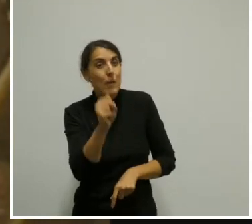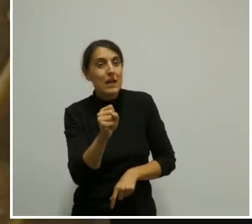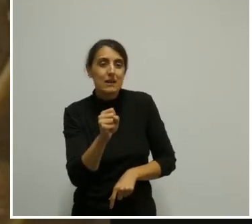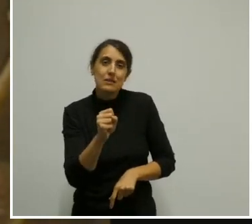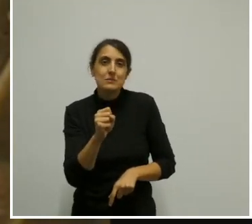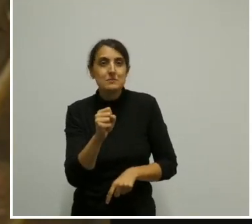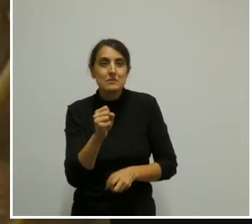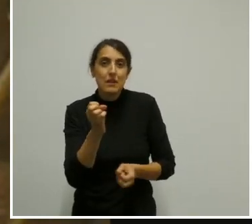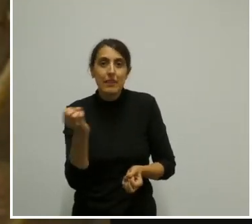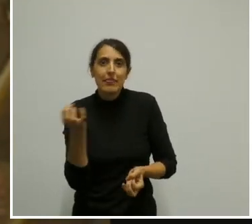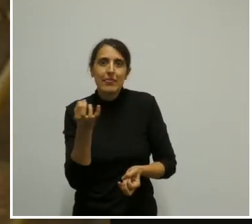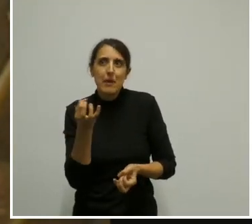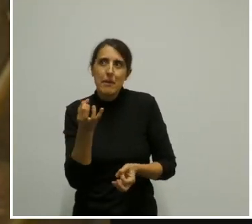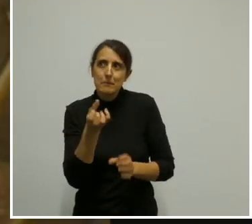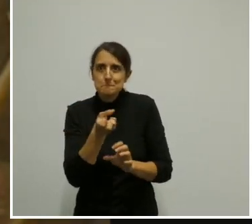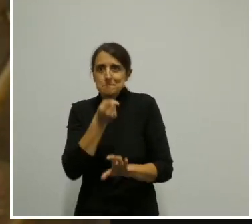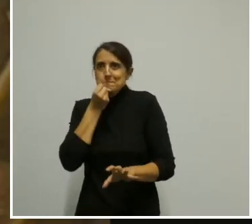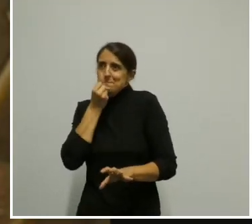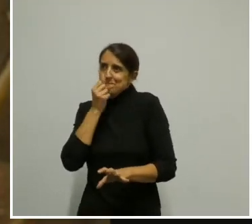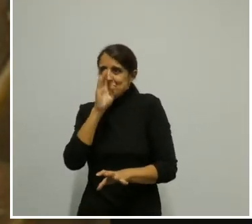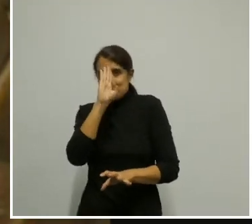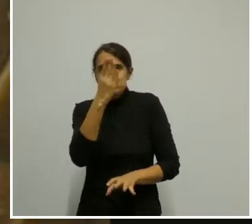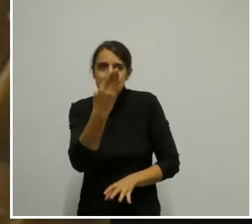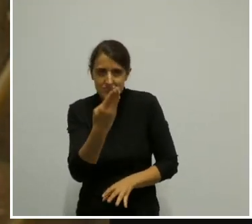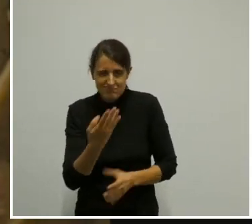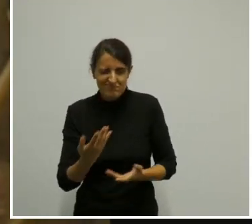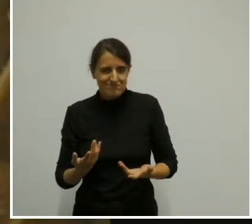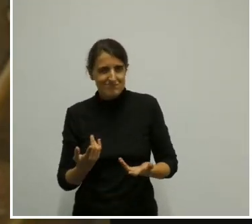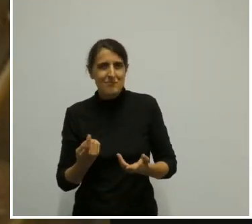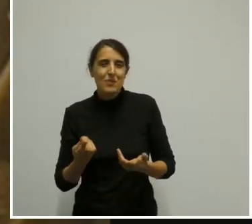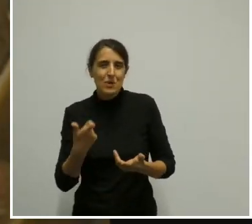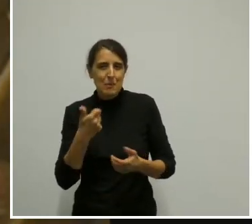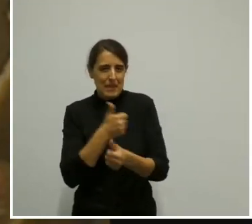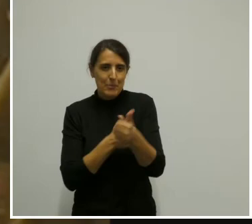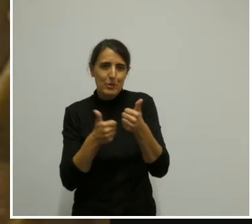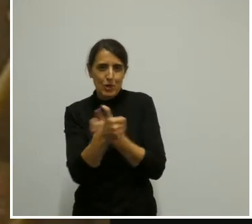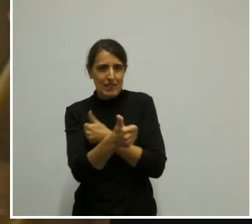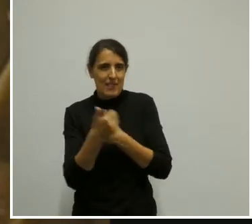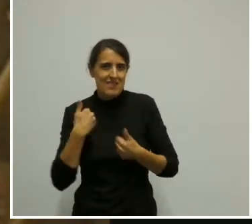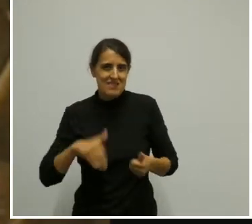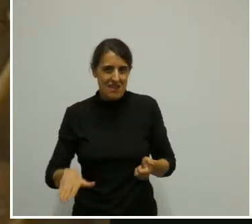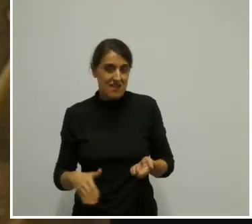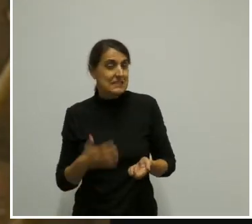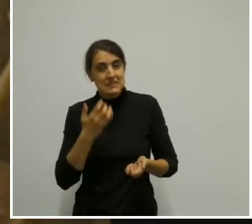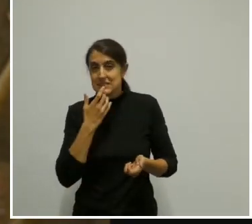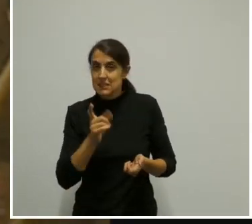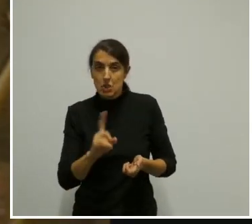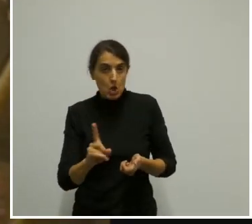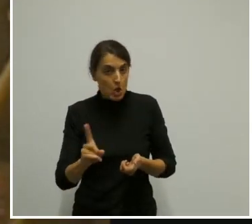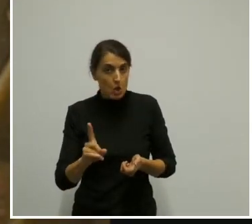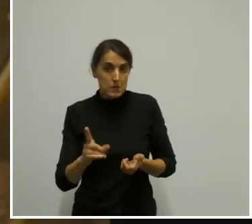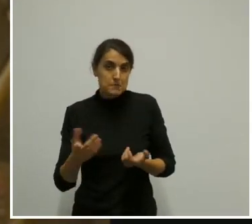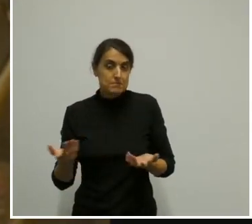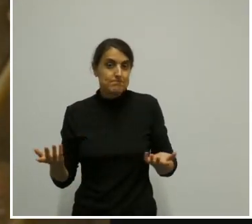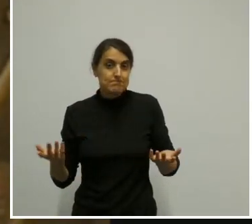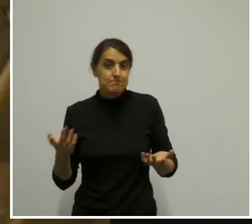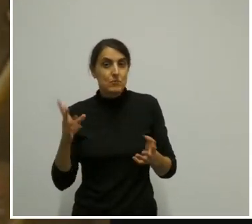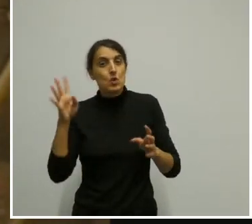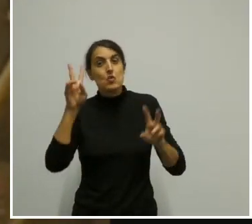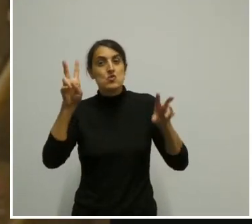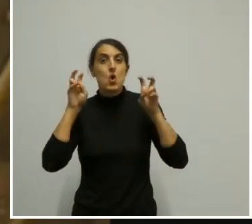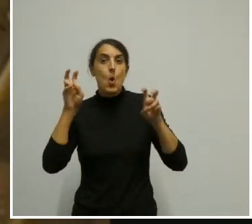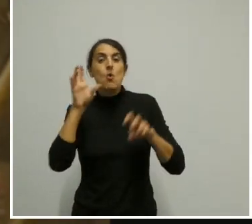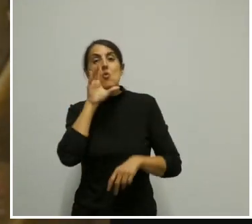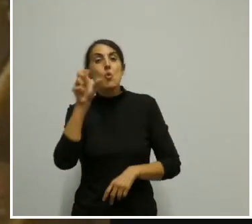sigui, s'ha de fixar una miqueta les prioritats, perquè si no, qui vingui o